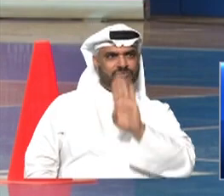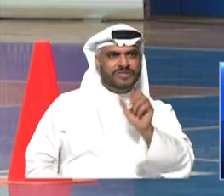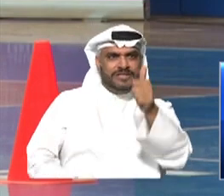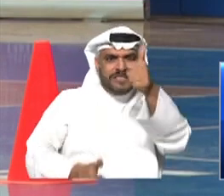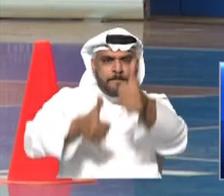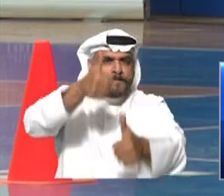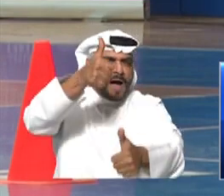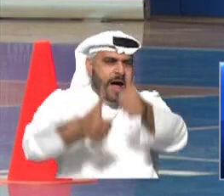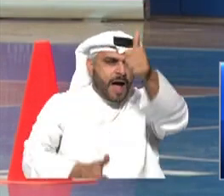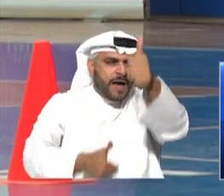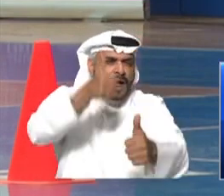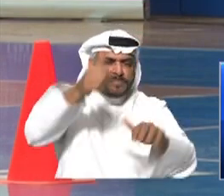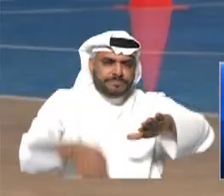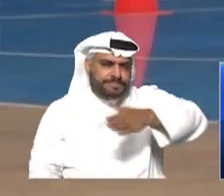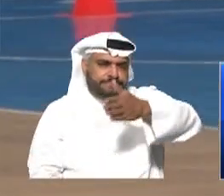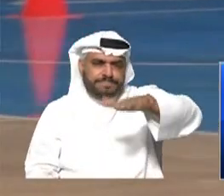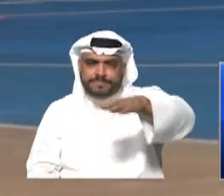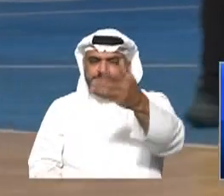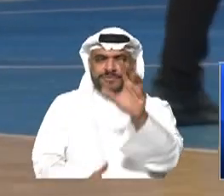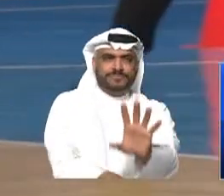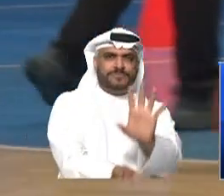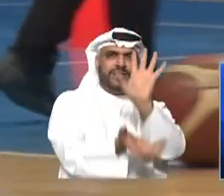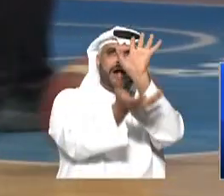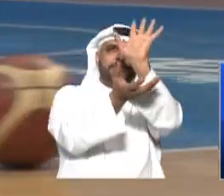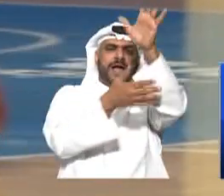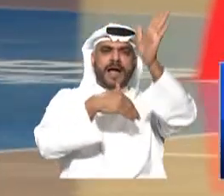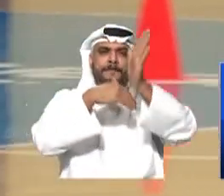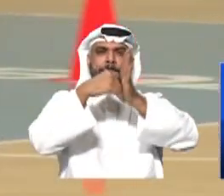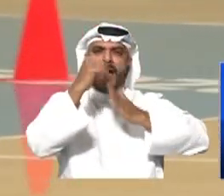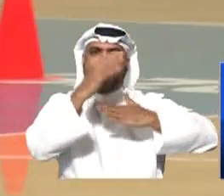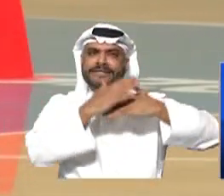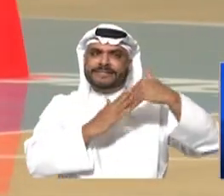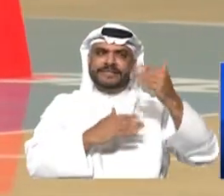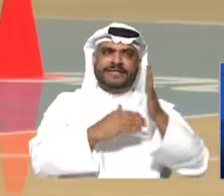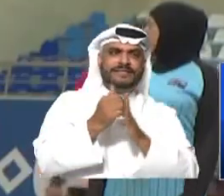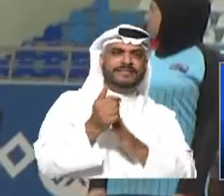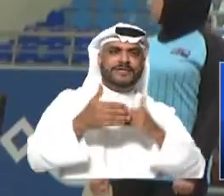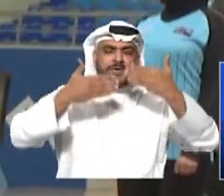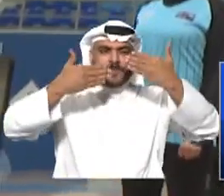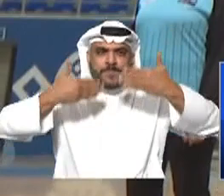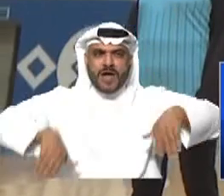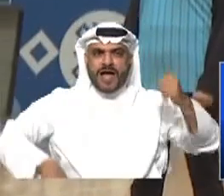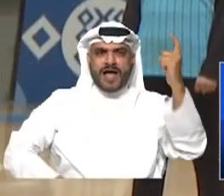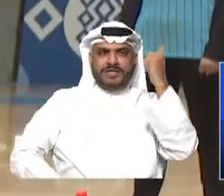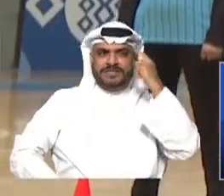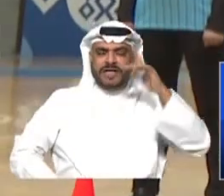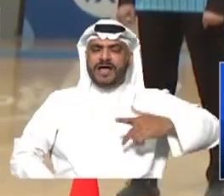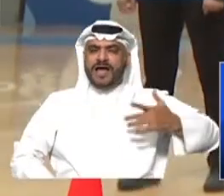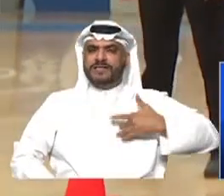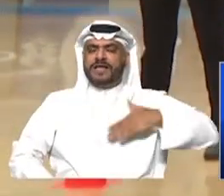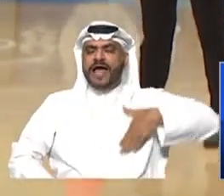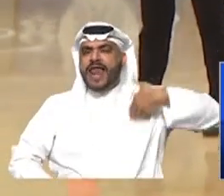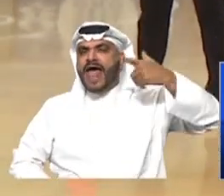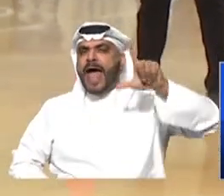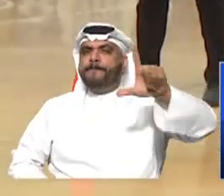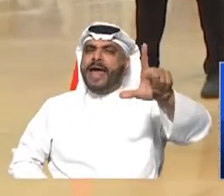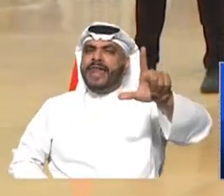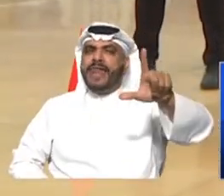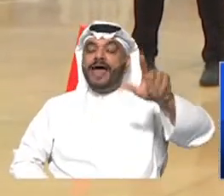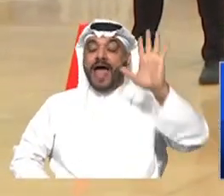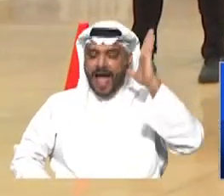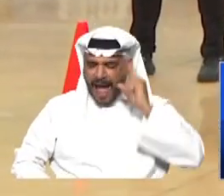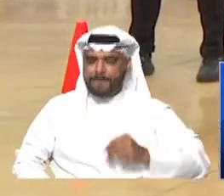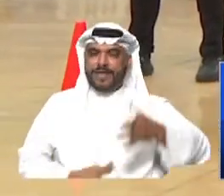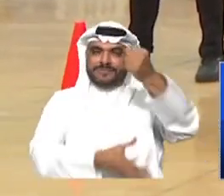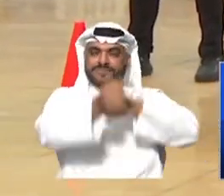مهارات كره السله وكل يلاعب من ذوي الاعاقه يحدوه الامل تحمل عالم الكويت